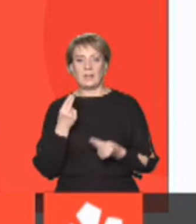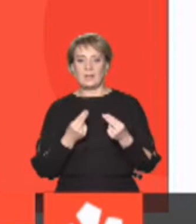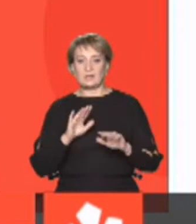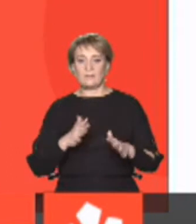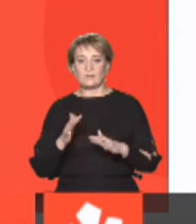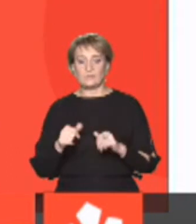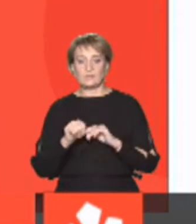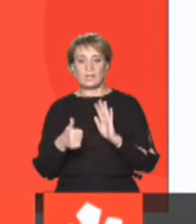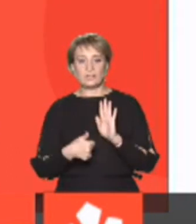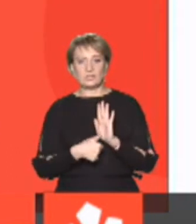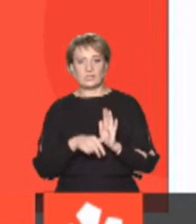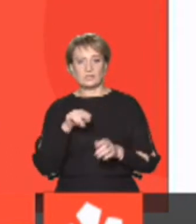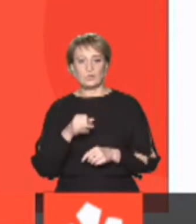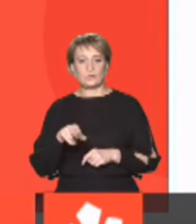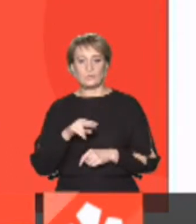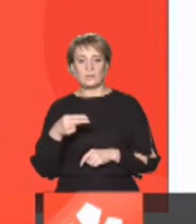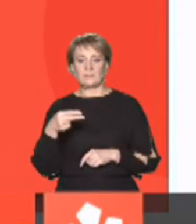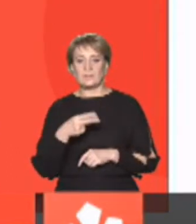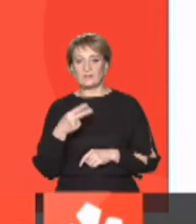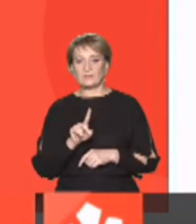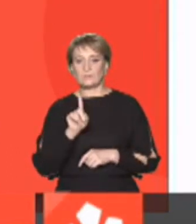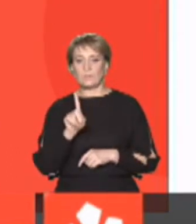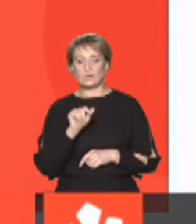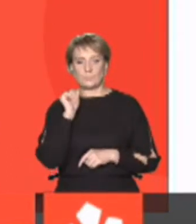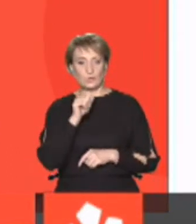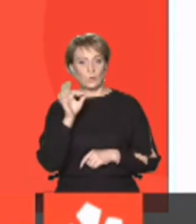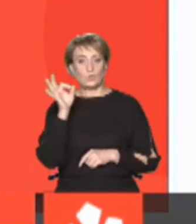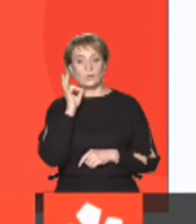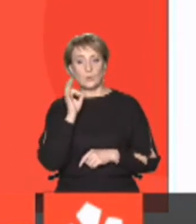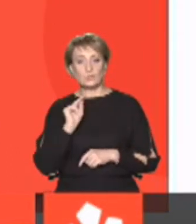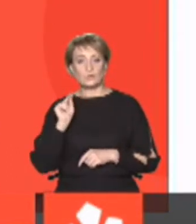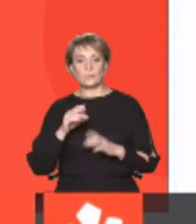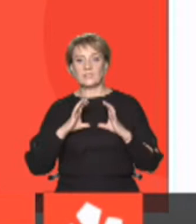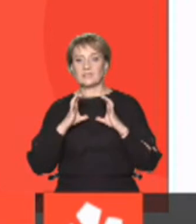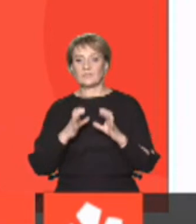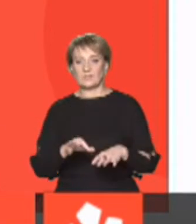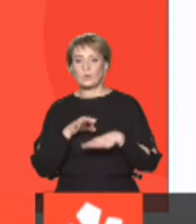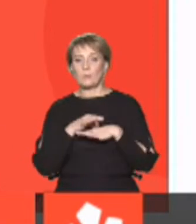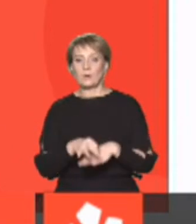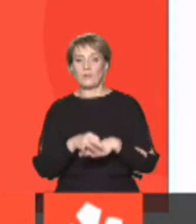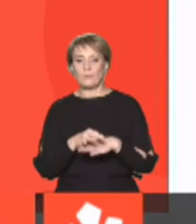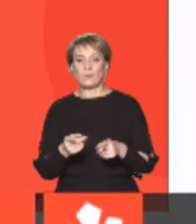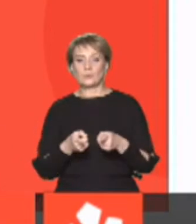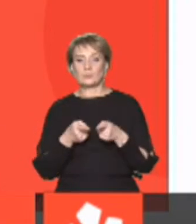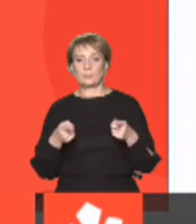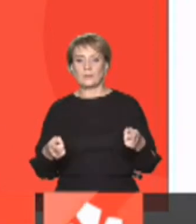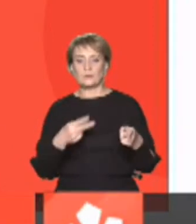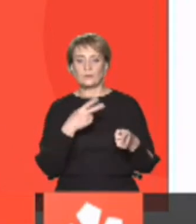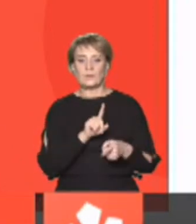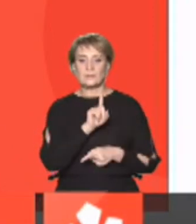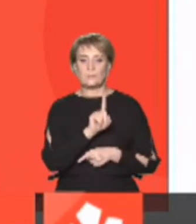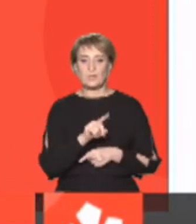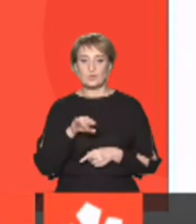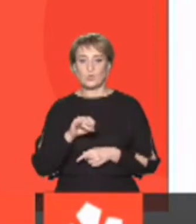відбудеться 16 листопада 2021 року. Нагадаємо, чемпіонат світу проходитиме в період із